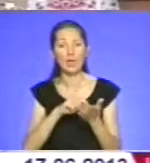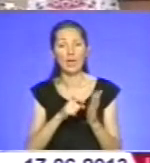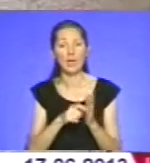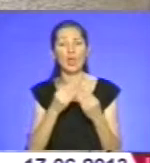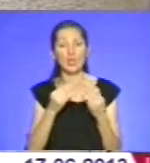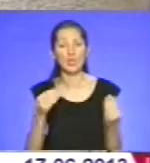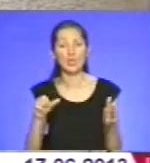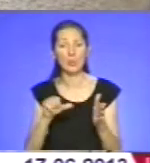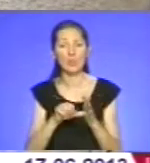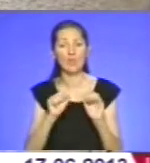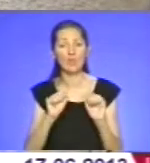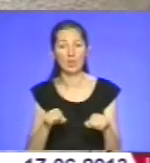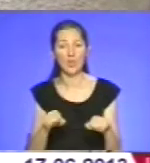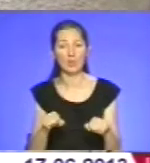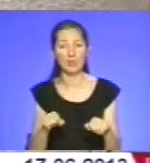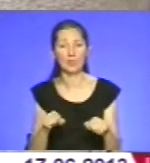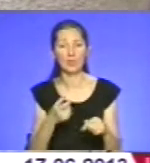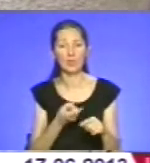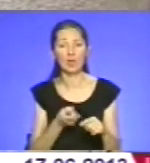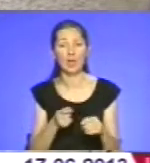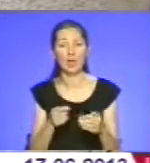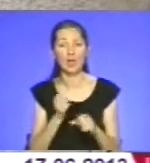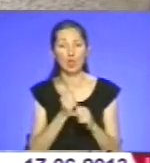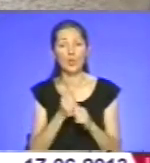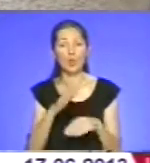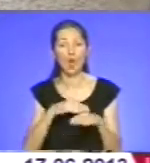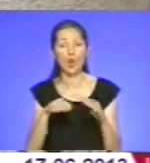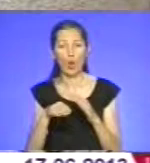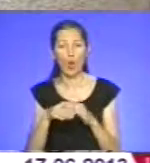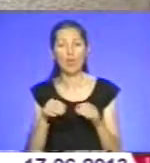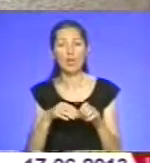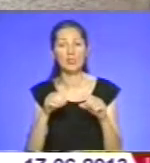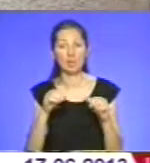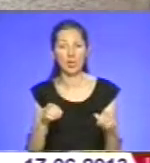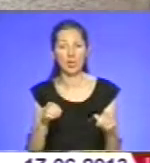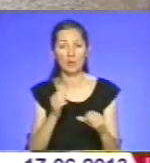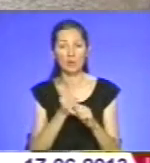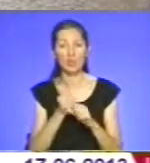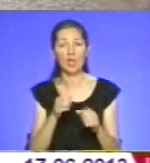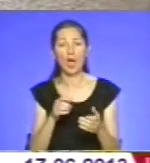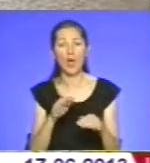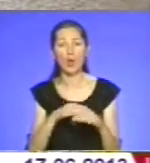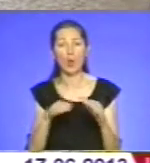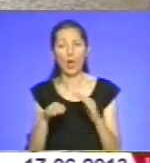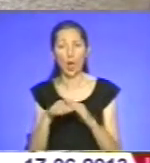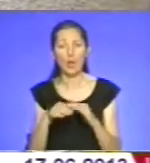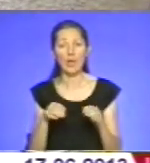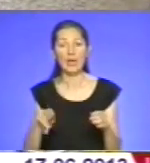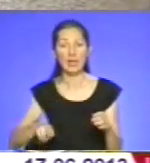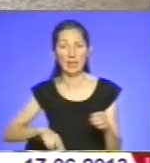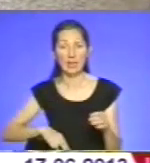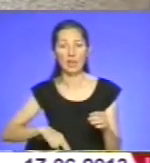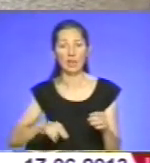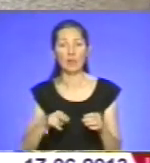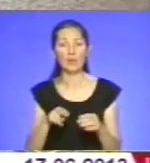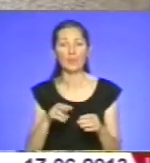влади. Втілена руками земляків, втілена руками директора Іловицької НВК Бужук